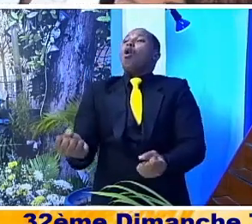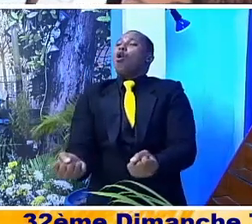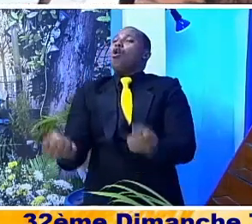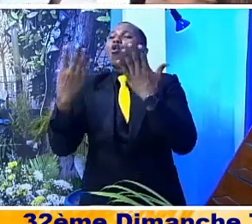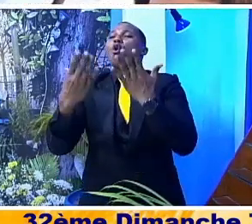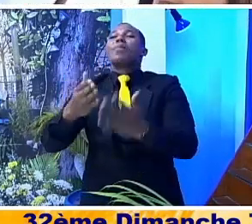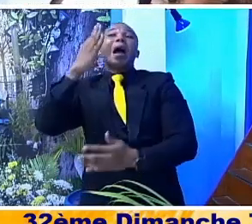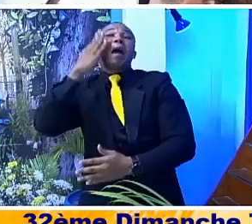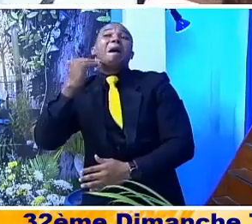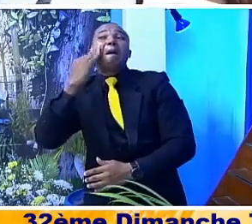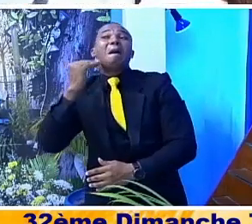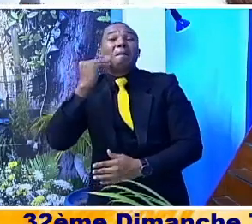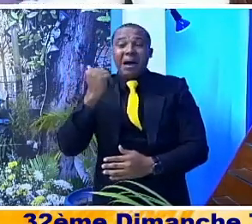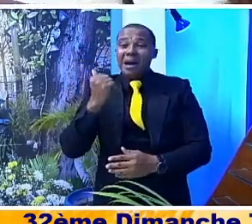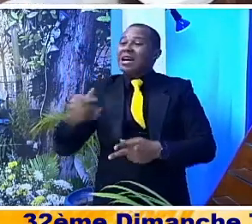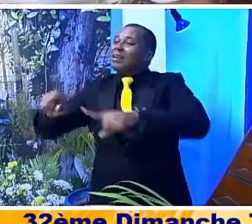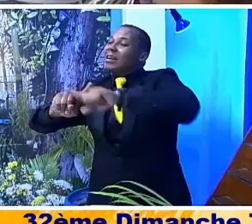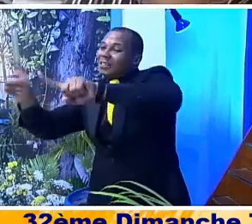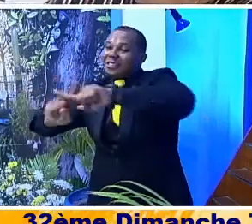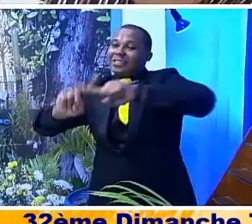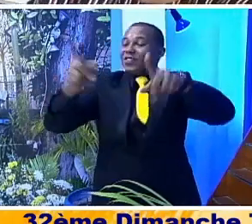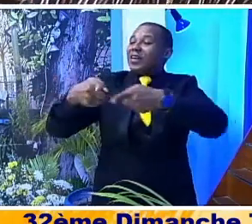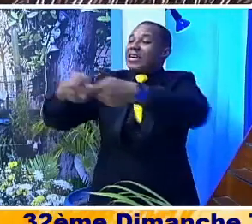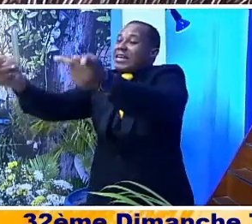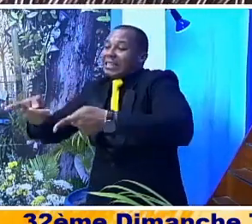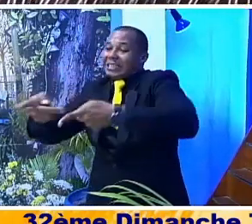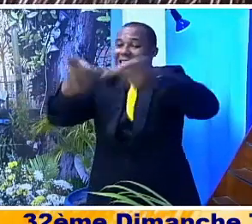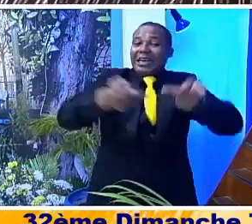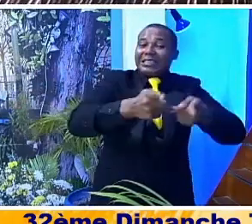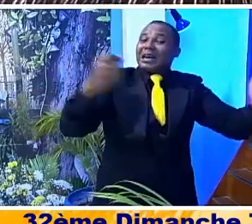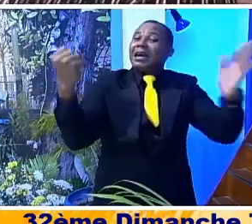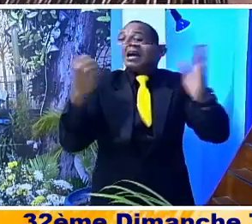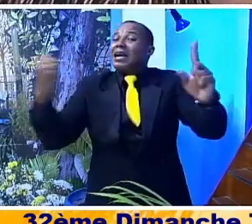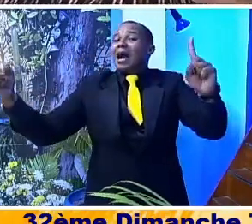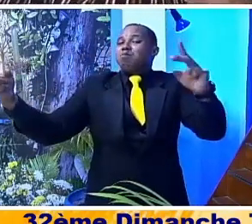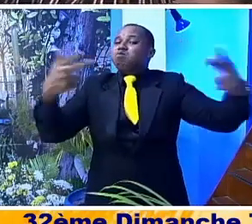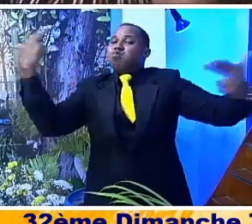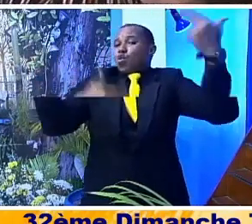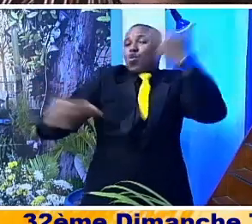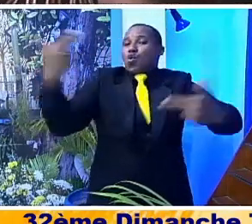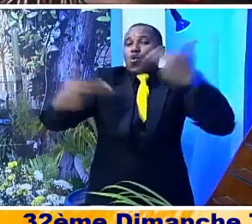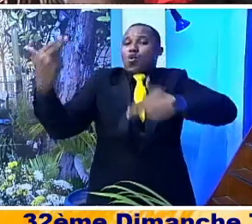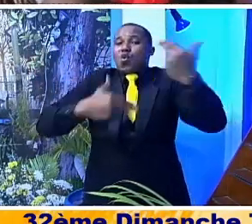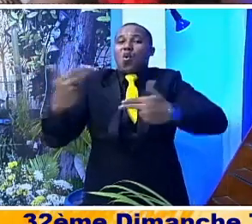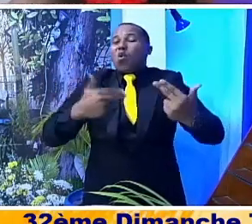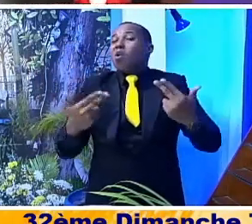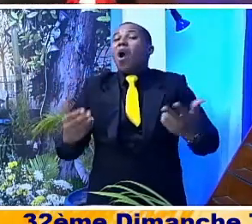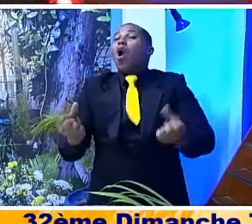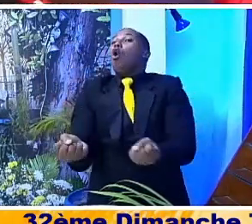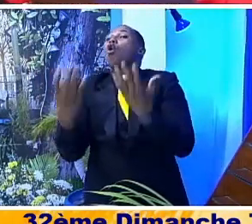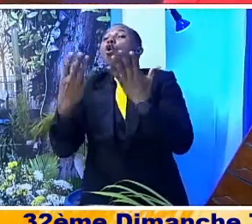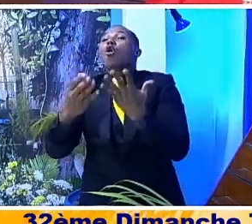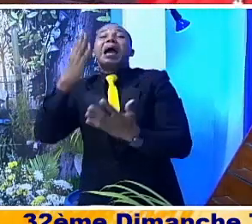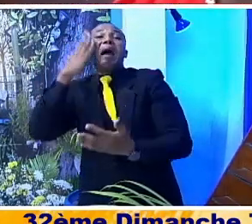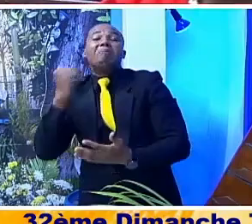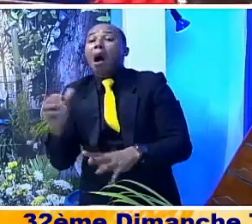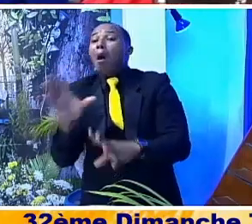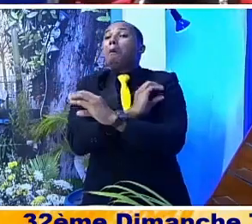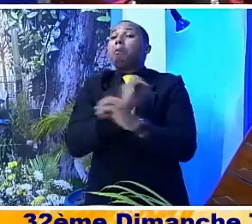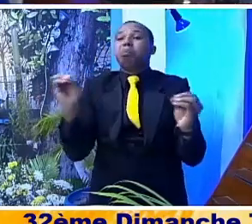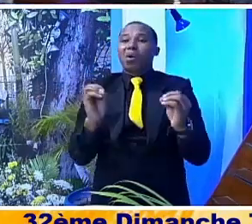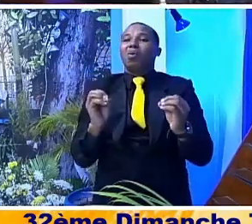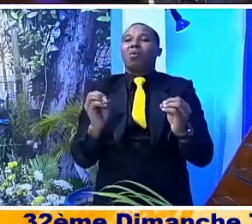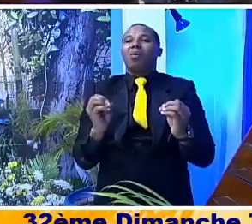qui gen nan différents quartiers k'ap bataille yo? Généralement c'est haïtien k'ap bataille avec propre haïtien pareil yo. Donc le